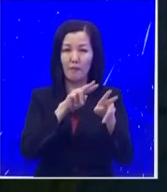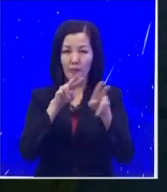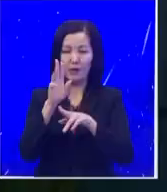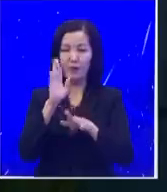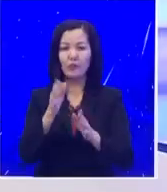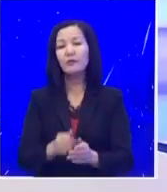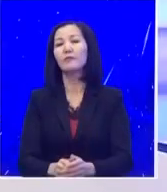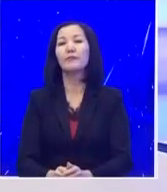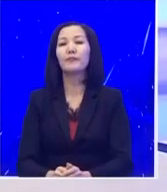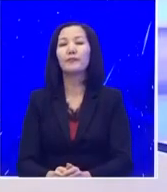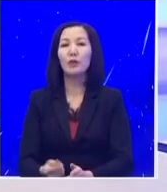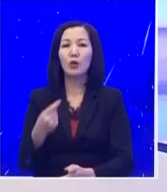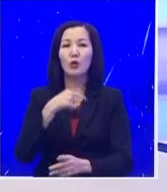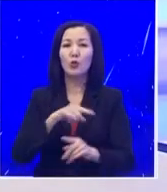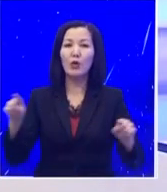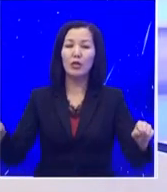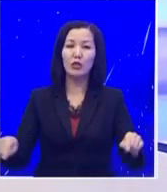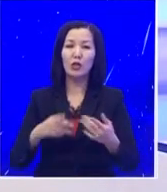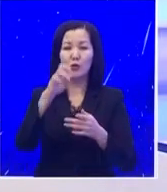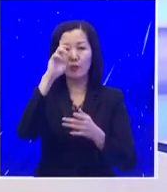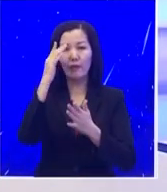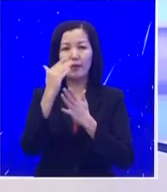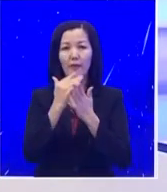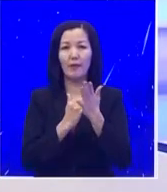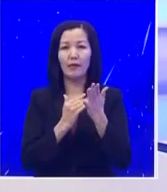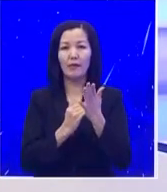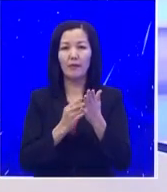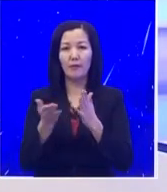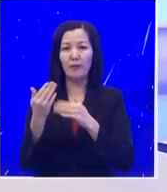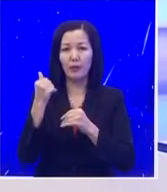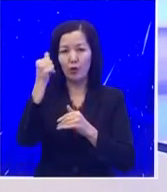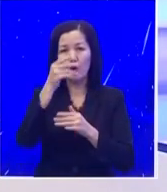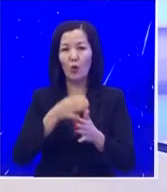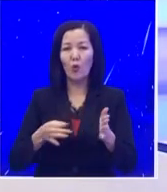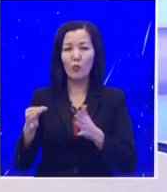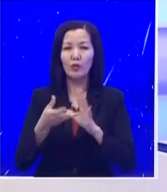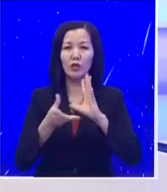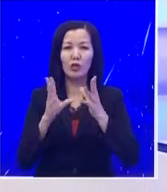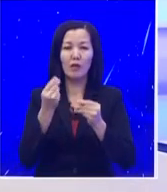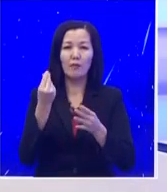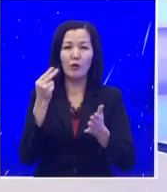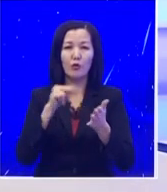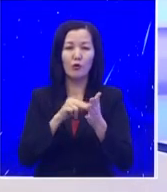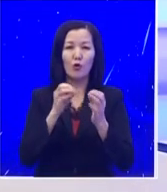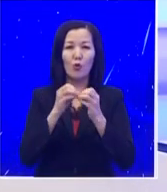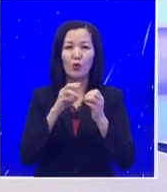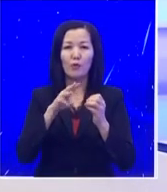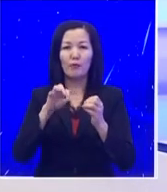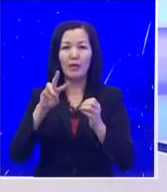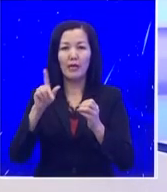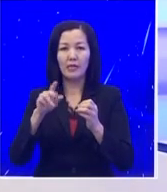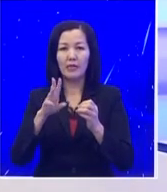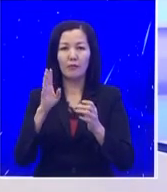жасайтын болады. Рухани жаңғыру мемлекеттік бағдарламасы шеңберінде былтыр облысымызда жалпы құны 10 миллиард